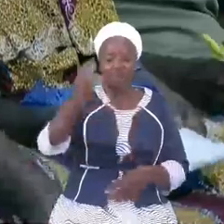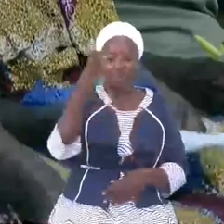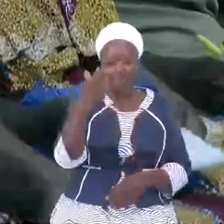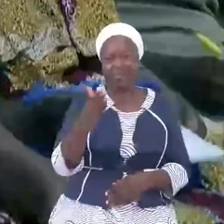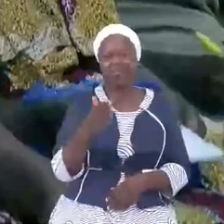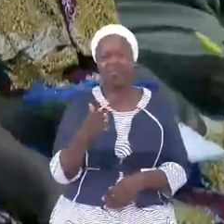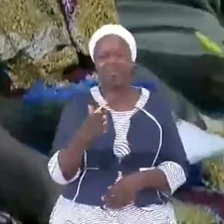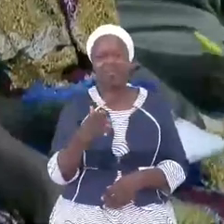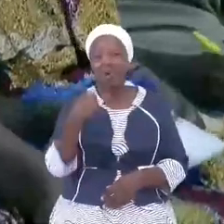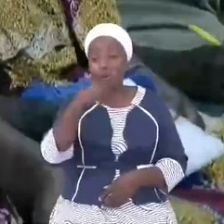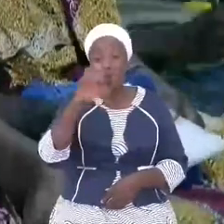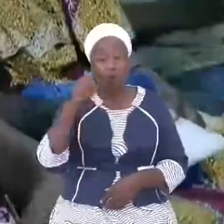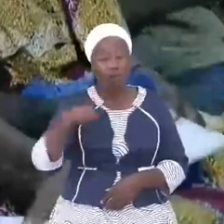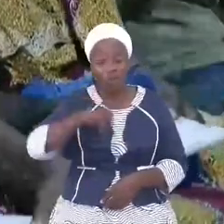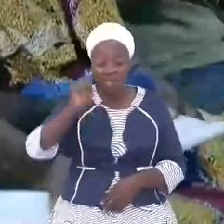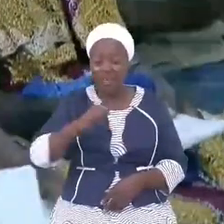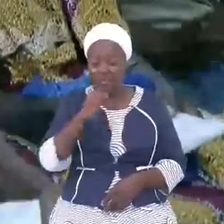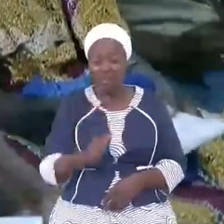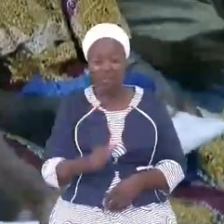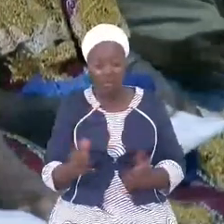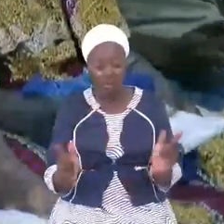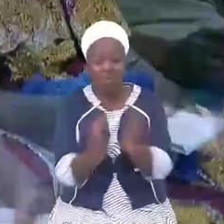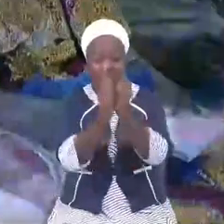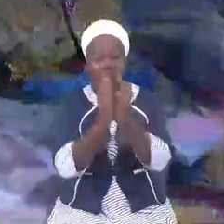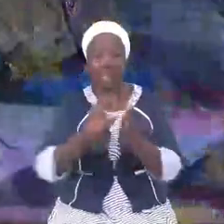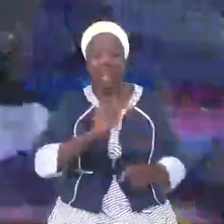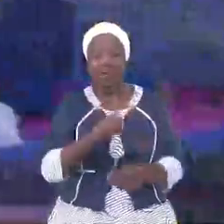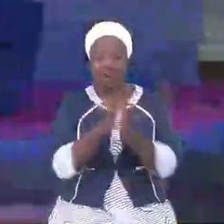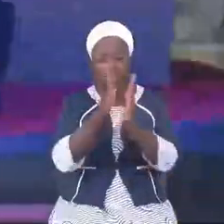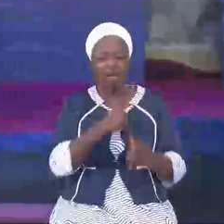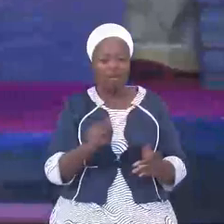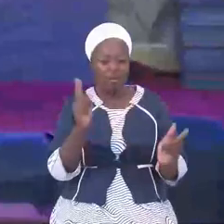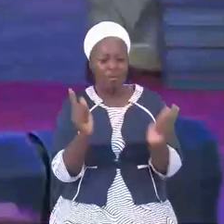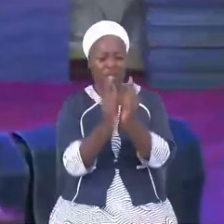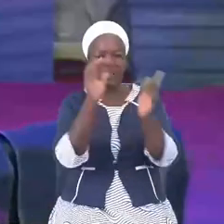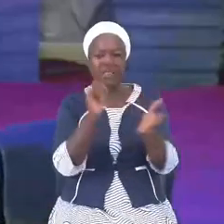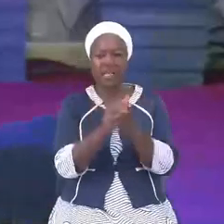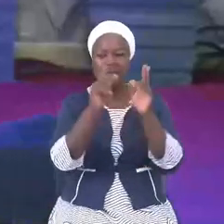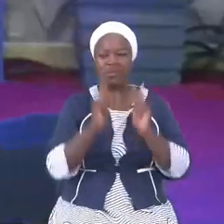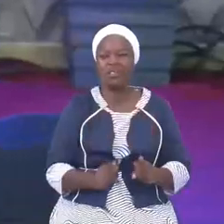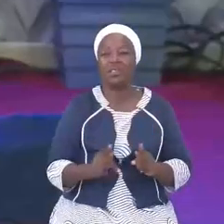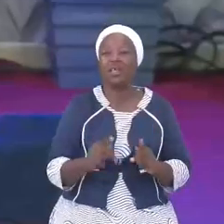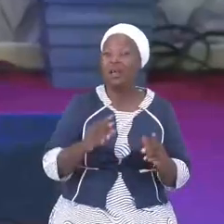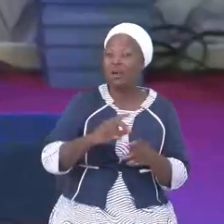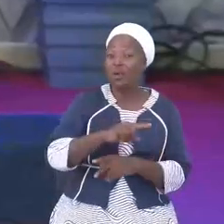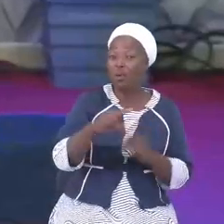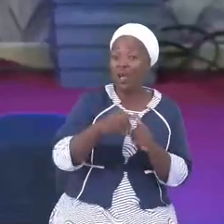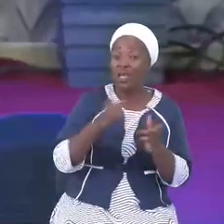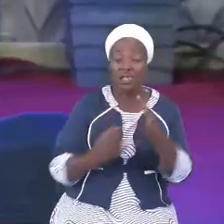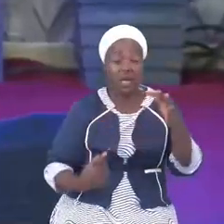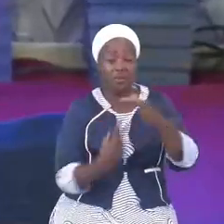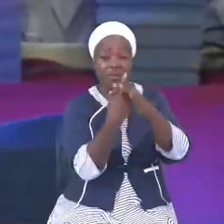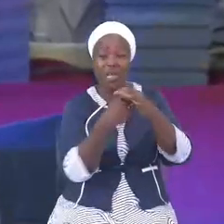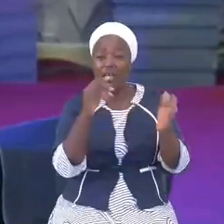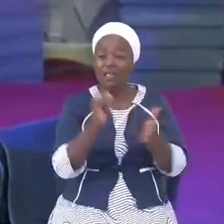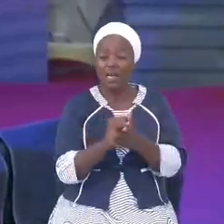Celui que nous ne pouvons pas contacter, nos prières vont contacter cette personnalité. Quand il semble que ce